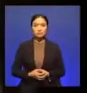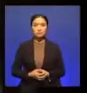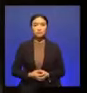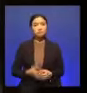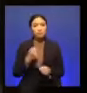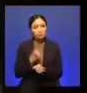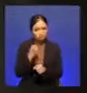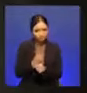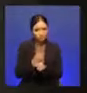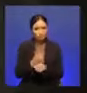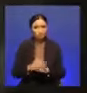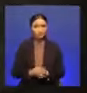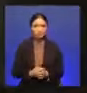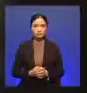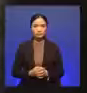การทำงาน